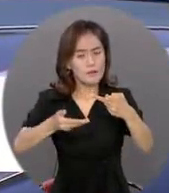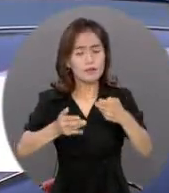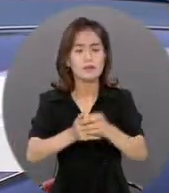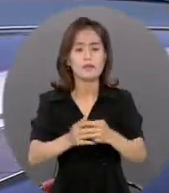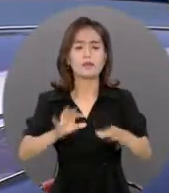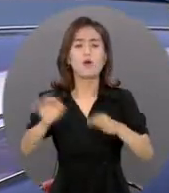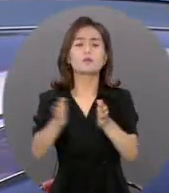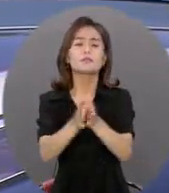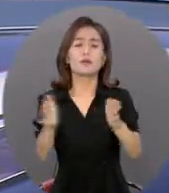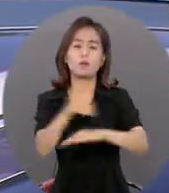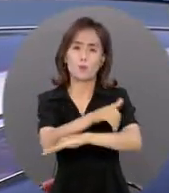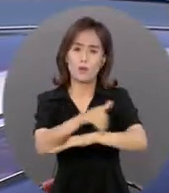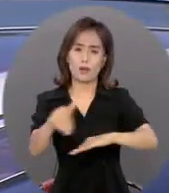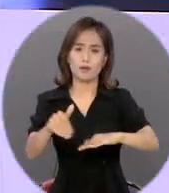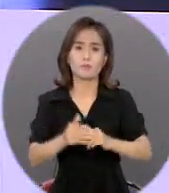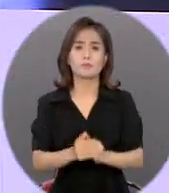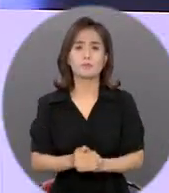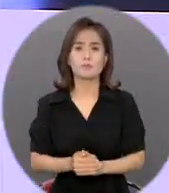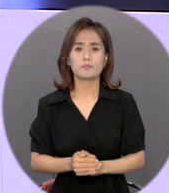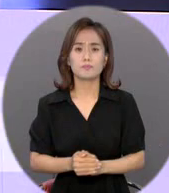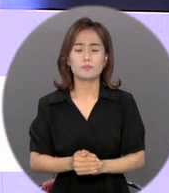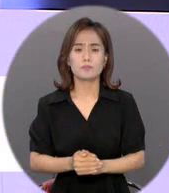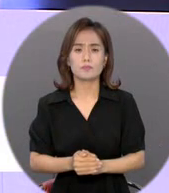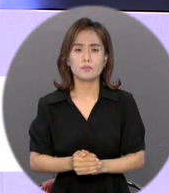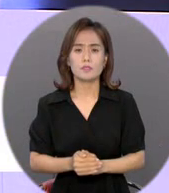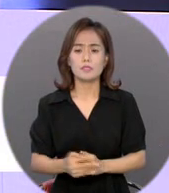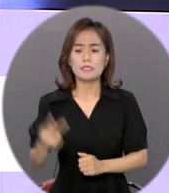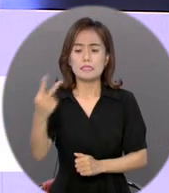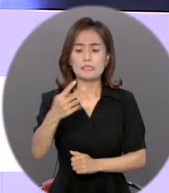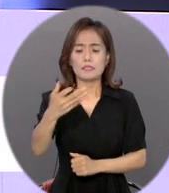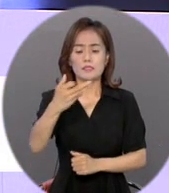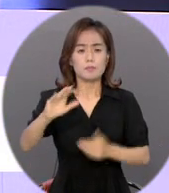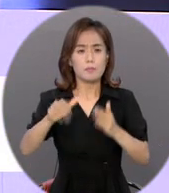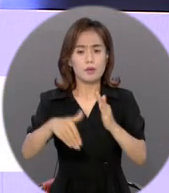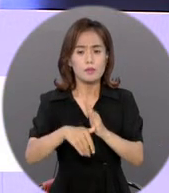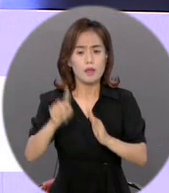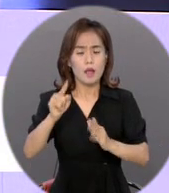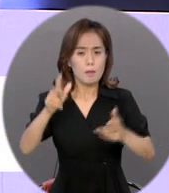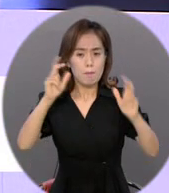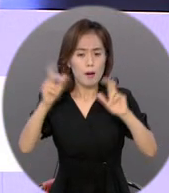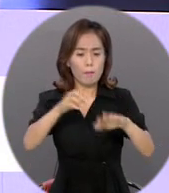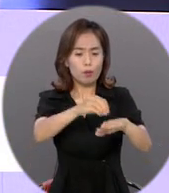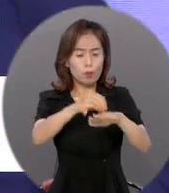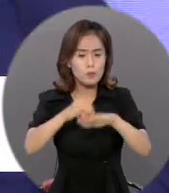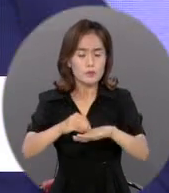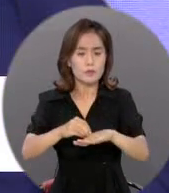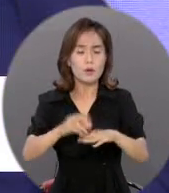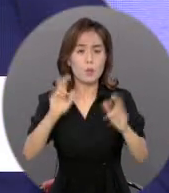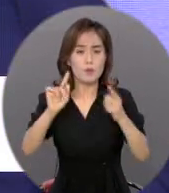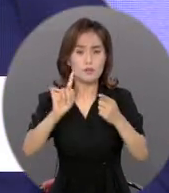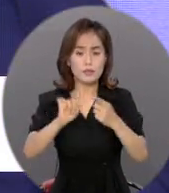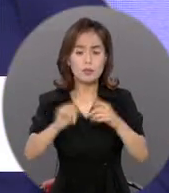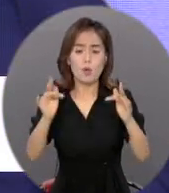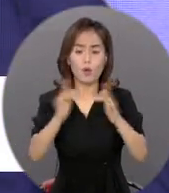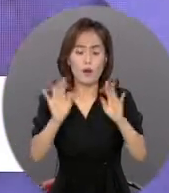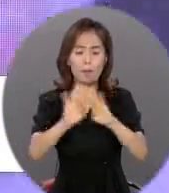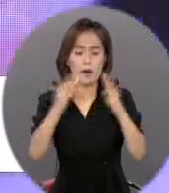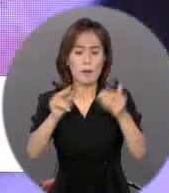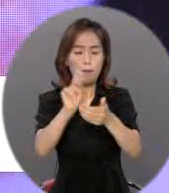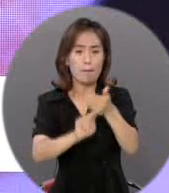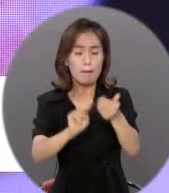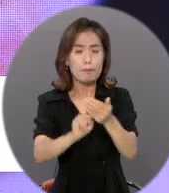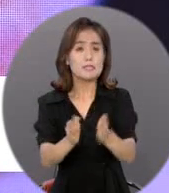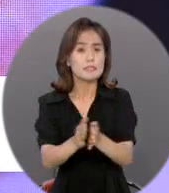시작할 계획인 것으로 알려졌습니다. 지난 2018년 한 사모펀드에 인수된 K카는 온라인과 오프라인